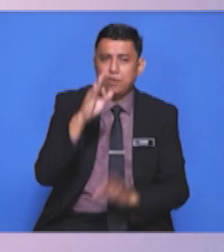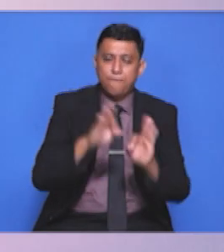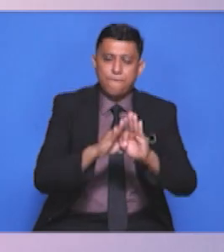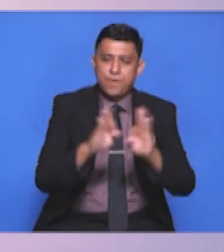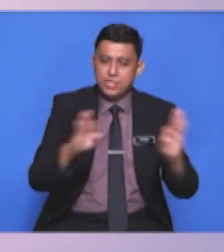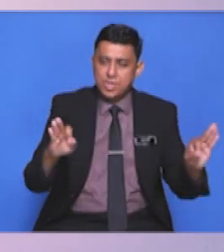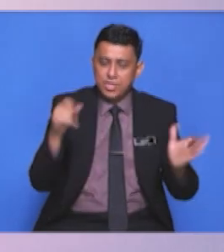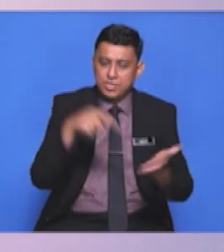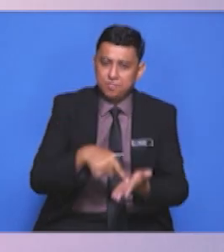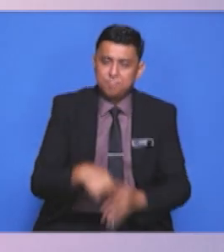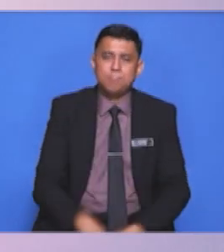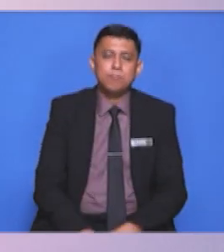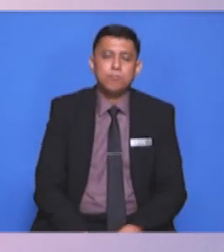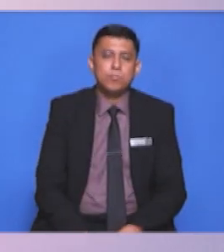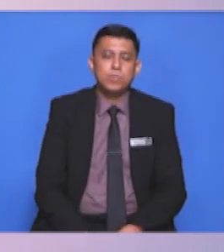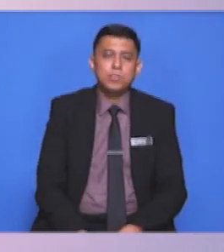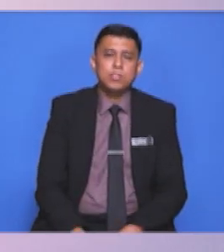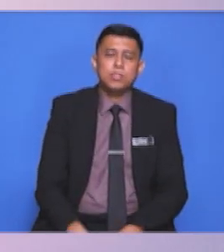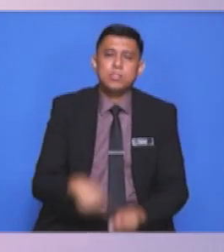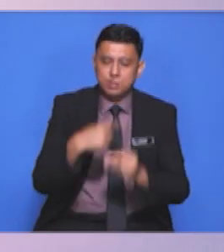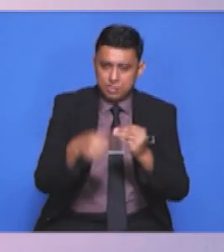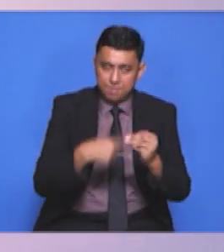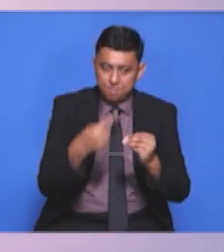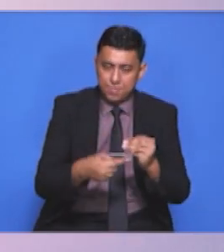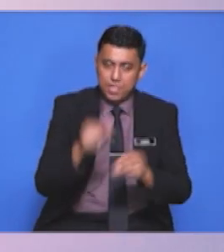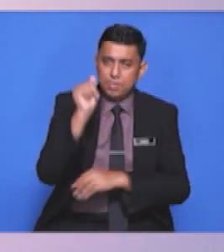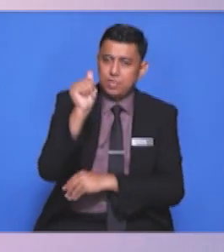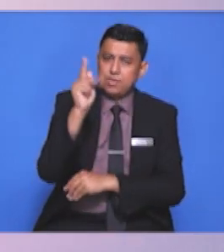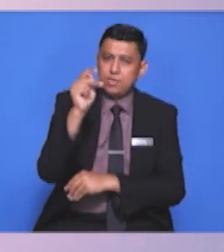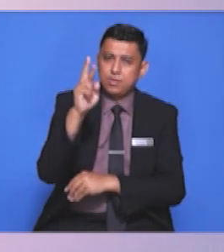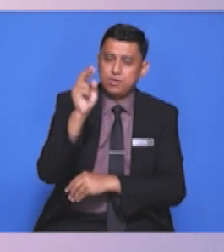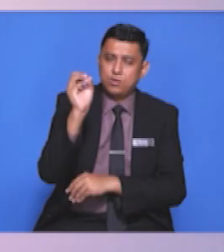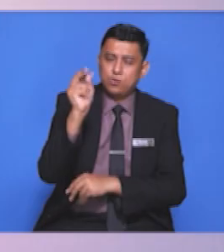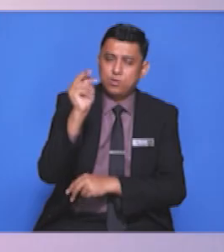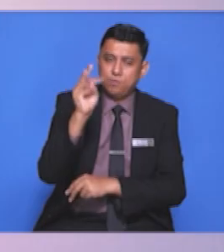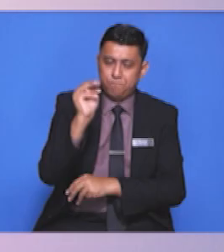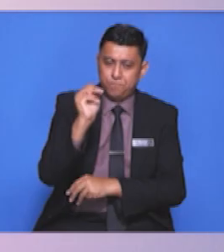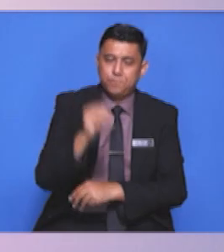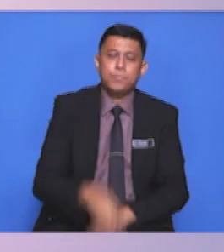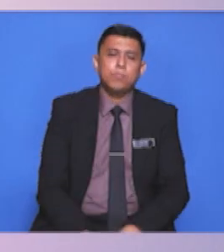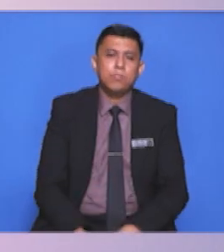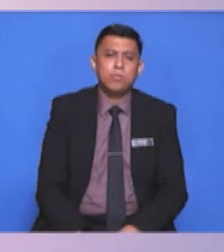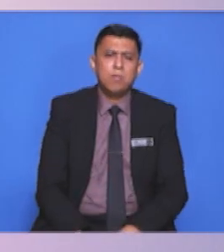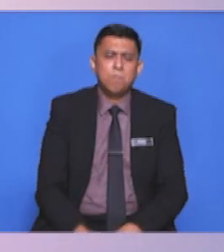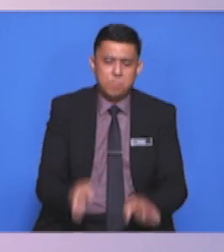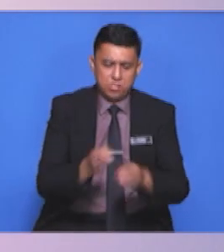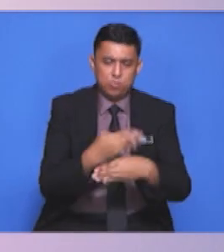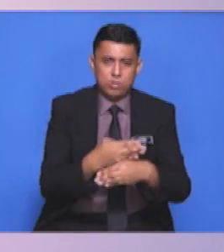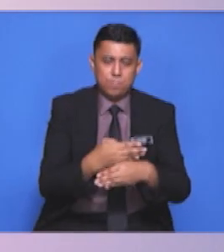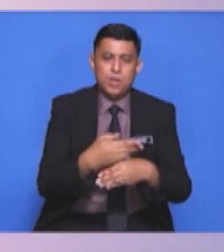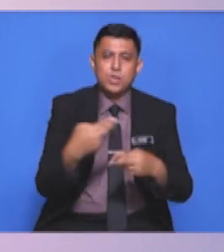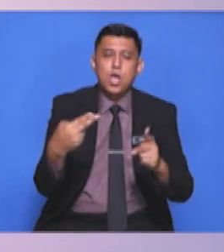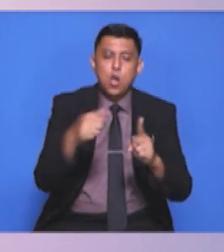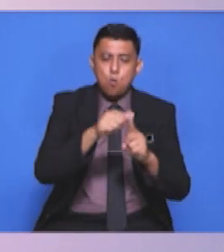jas Allah kerana terdapatnya akronim yang terbentuk dari pada cantuman huruf awal